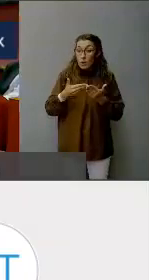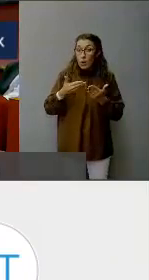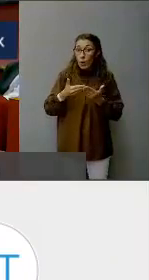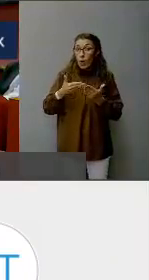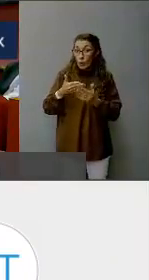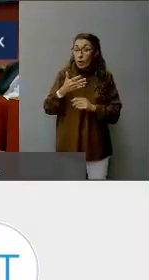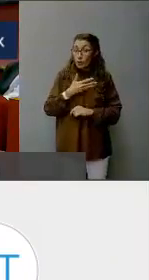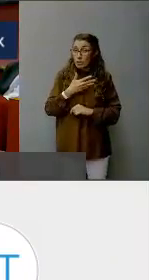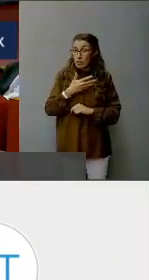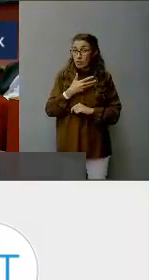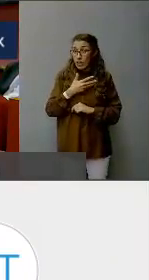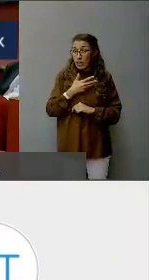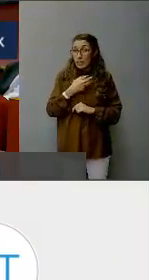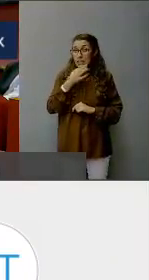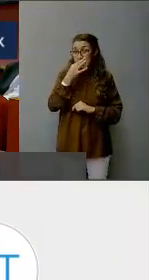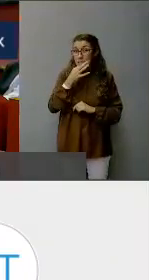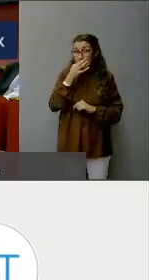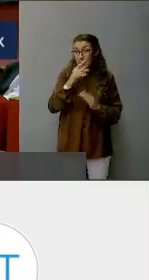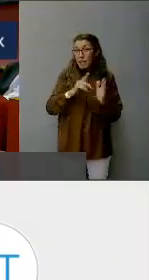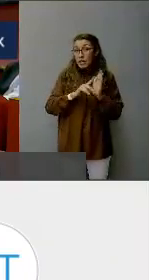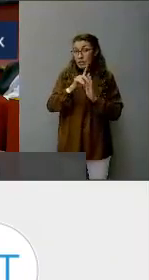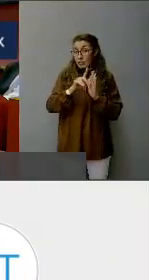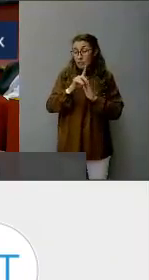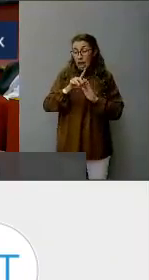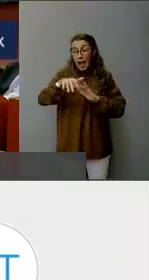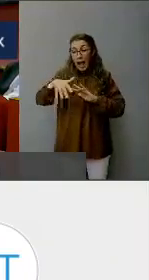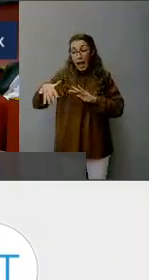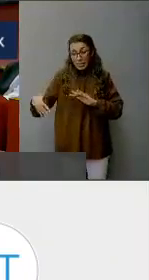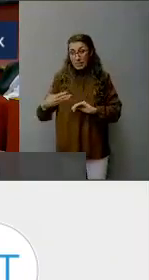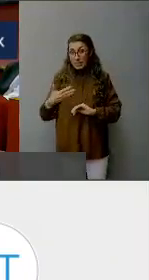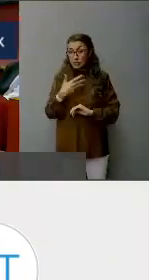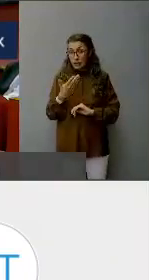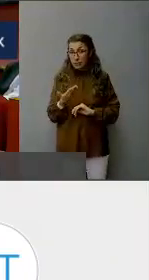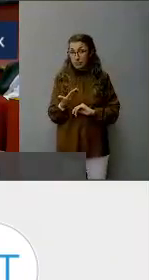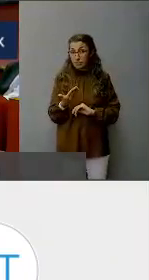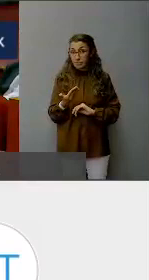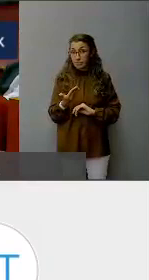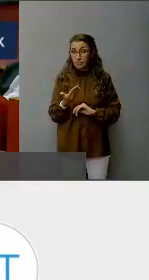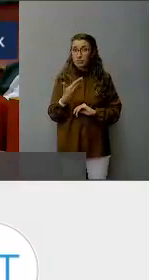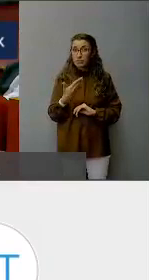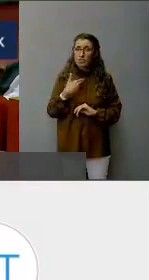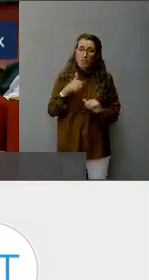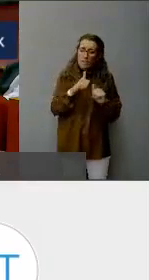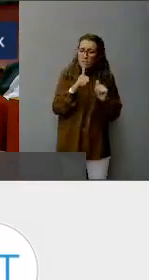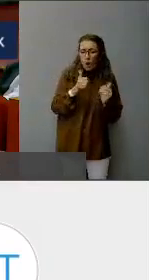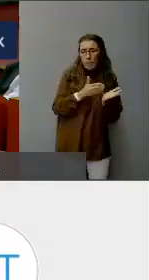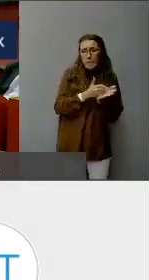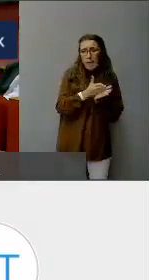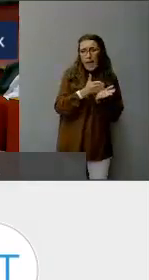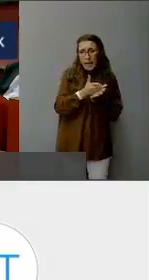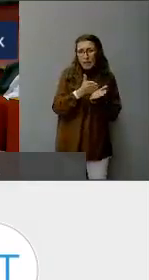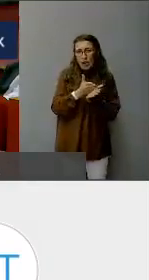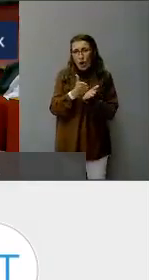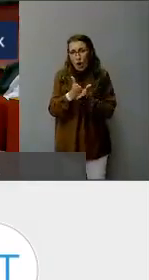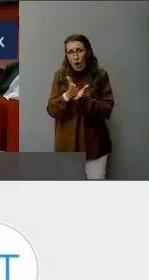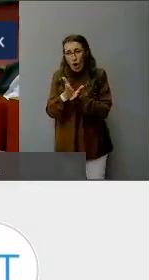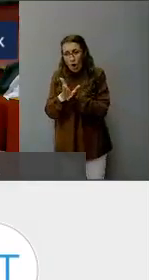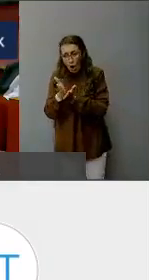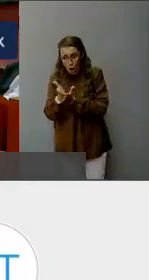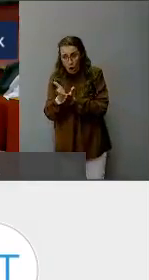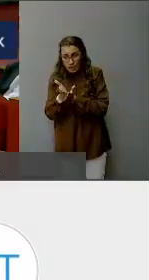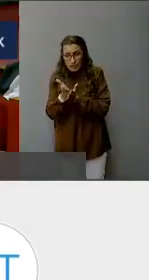delle alternative ci sono percorsi città all'avanguardia che se avessero un area così verde si